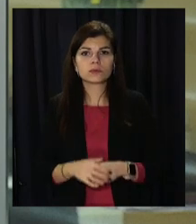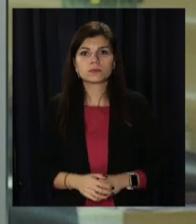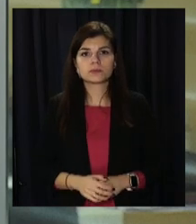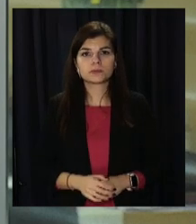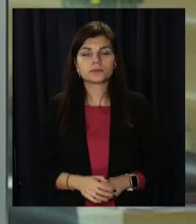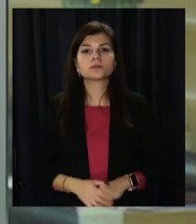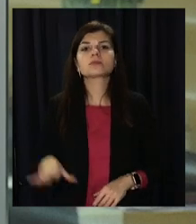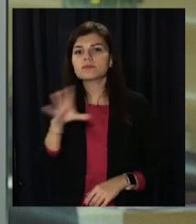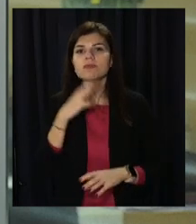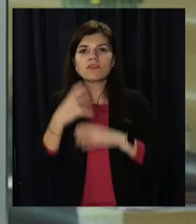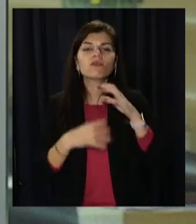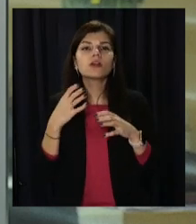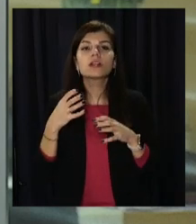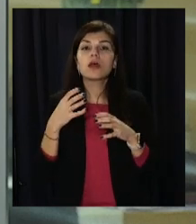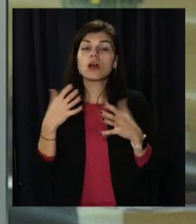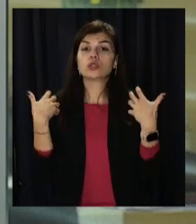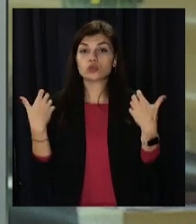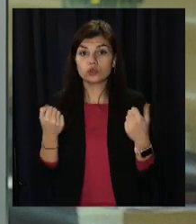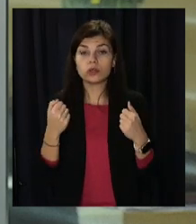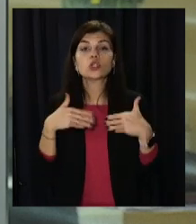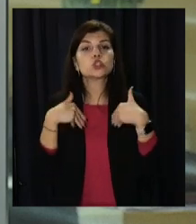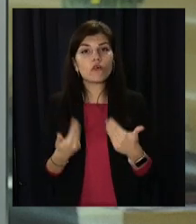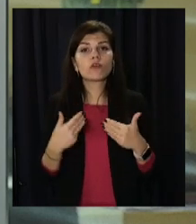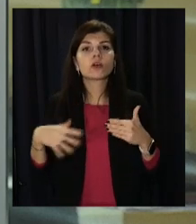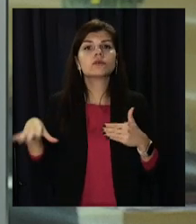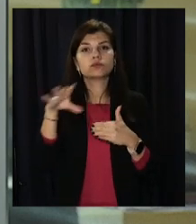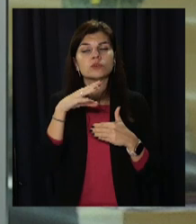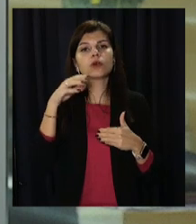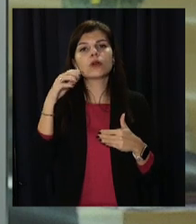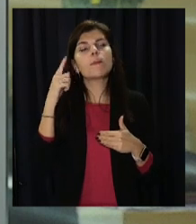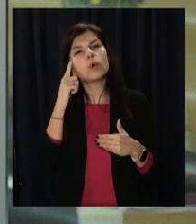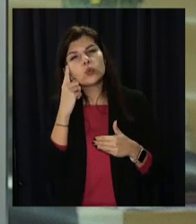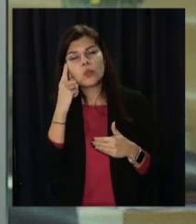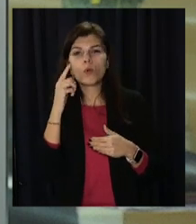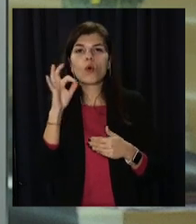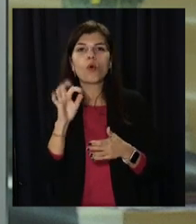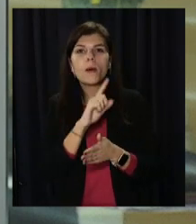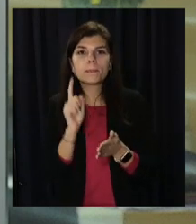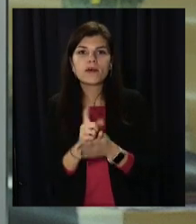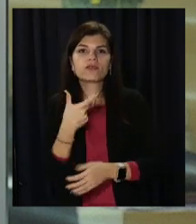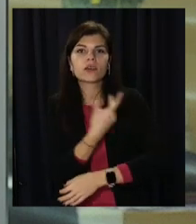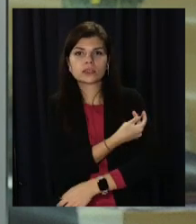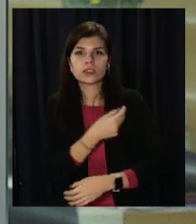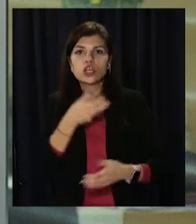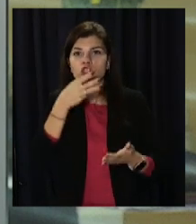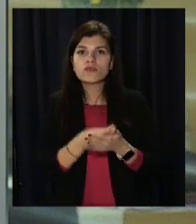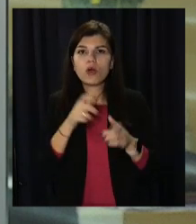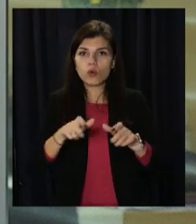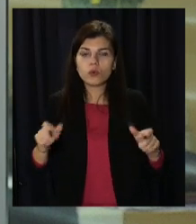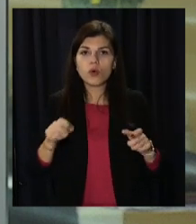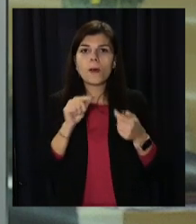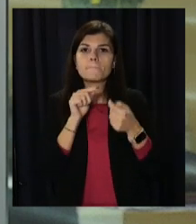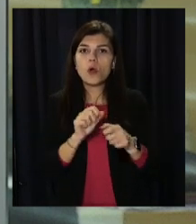А Всесвітня організація охорони здоров'я радить країнам подумати про запровадження обов'язкової вакцинації своїх громадян